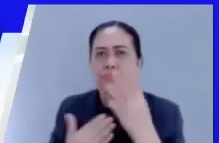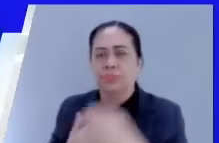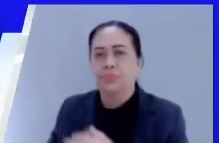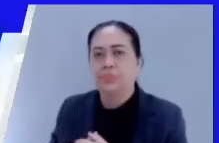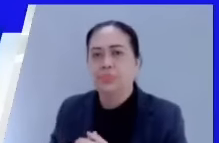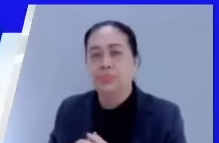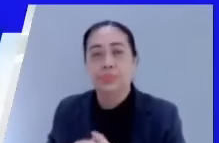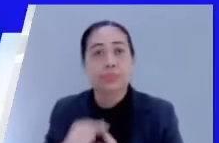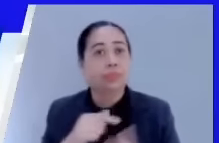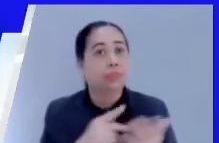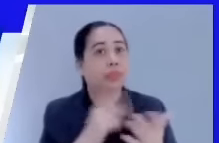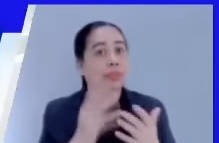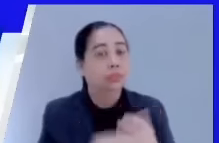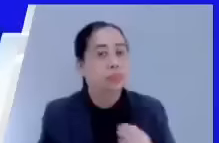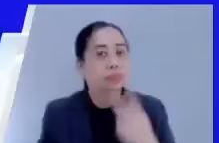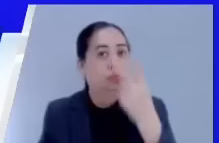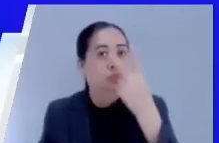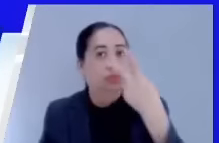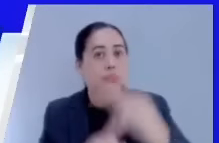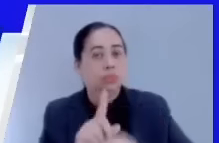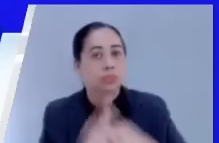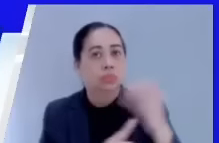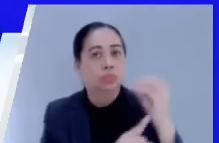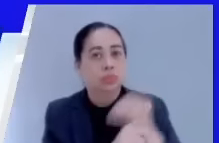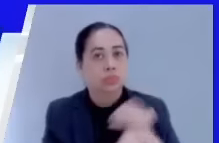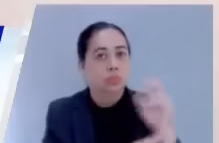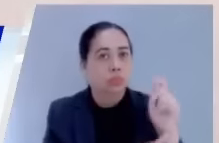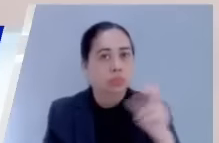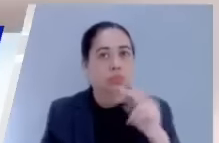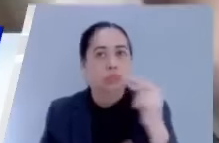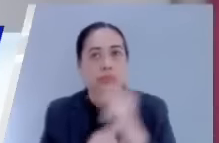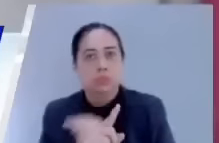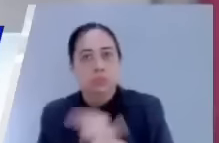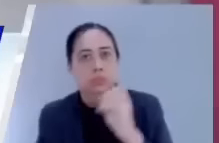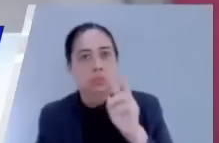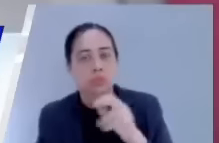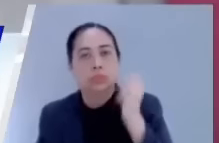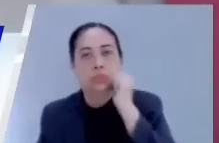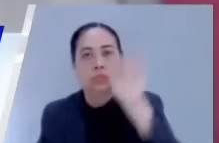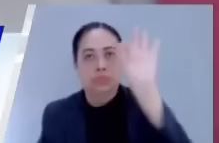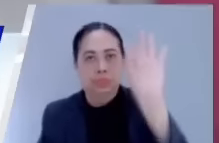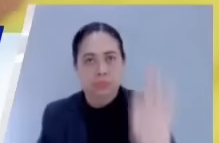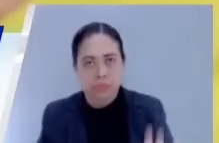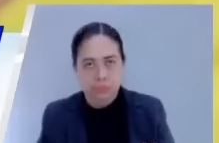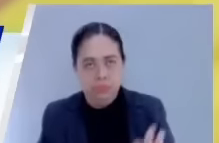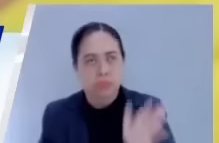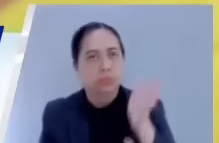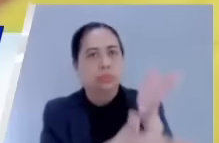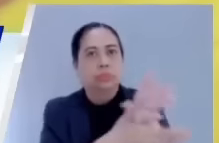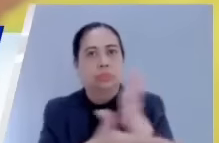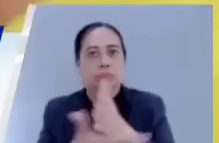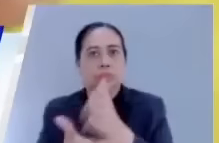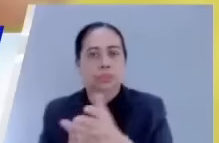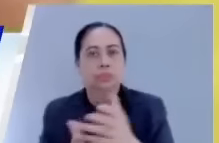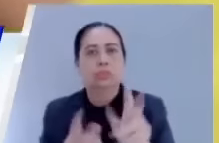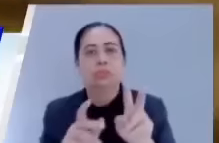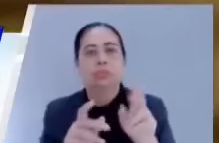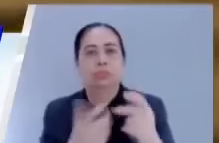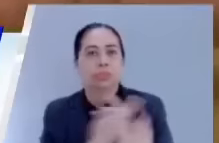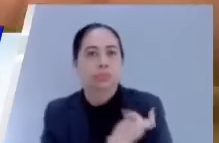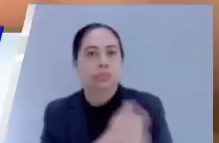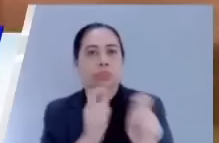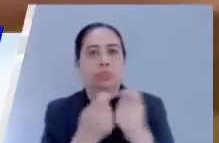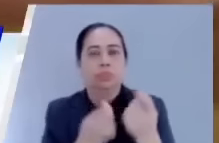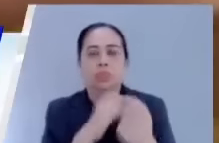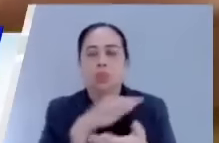ito ay 2 buwan, no? October at November. At every Friday po, iikot yung aming vaccine teams sa lahat ng public schools